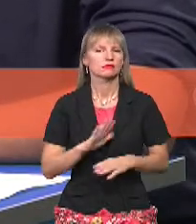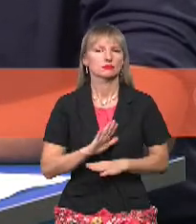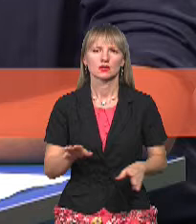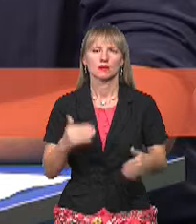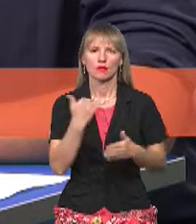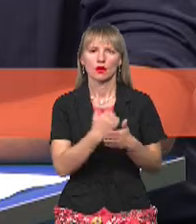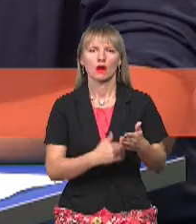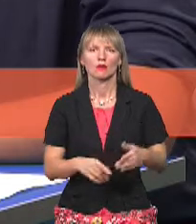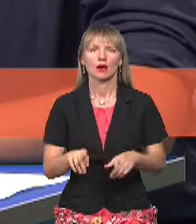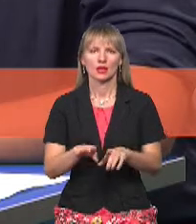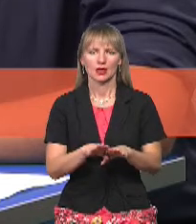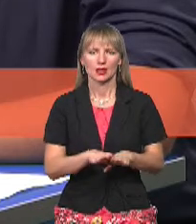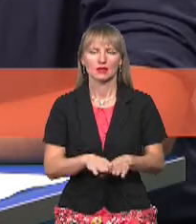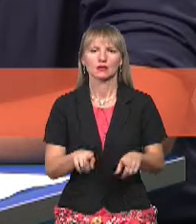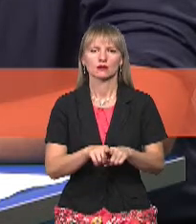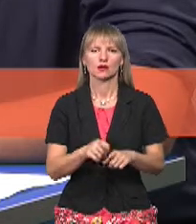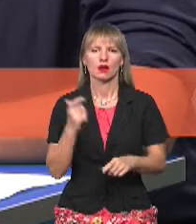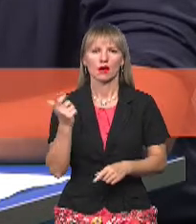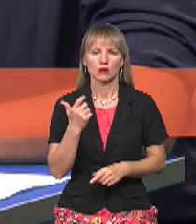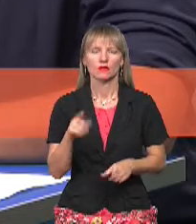вона єдина, як і в Харкові, так і в Дніпрі.